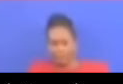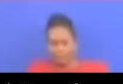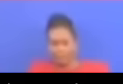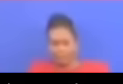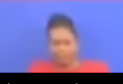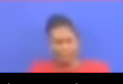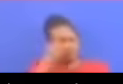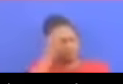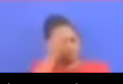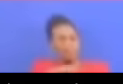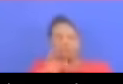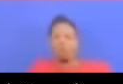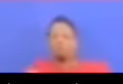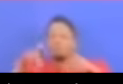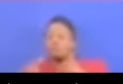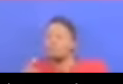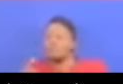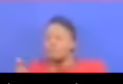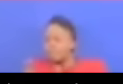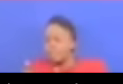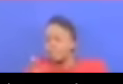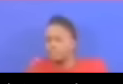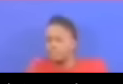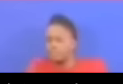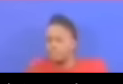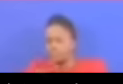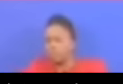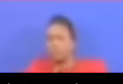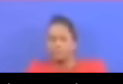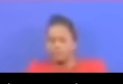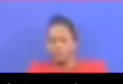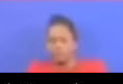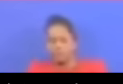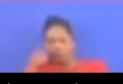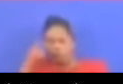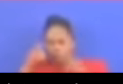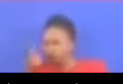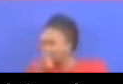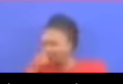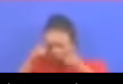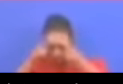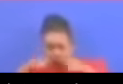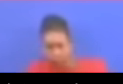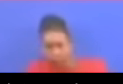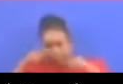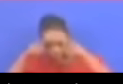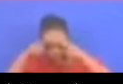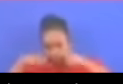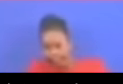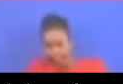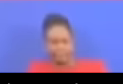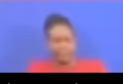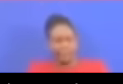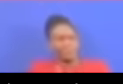machozi. Sasa ni kuonyesha kwamba kweli watu wengi wameguswa na swala hili. najaribu kujiuliza kwa nini